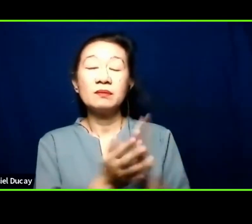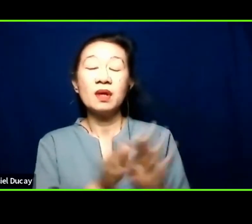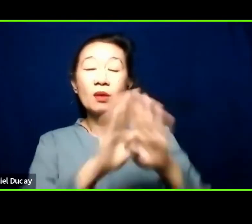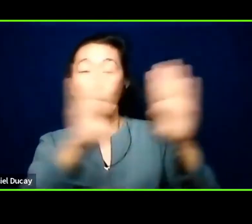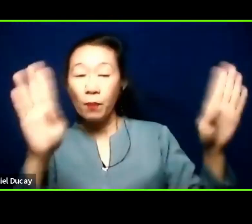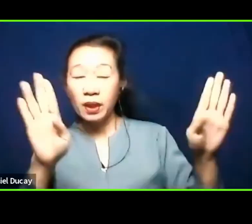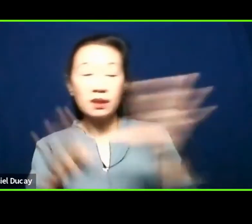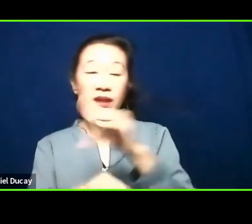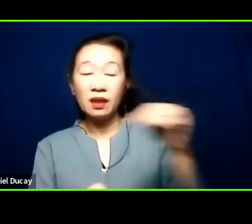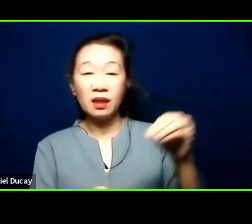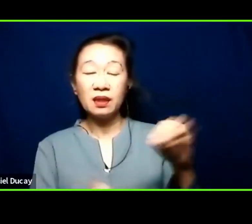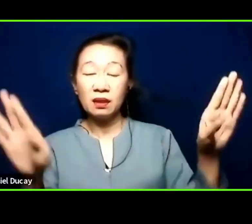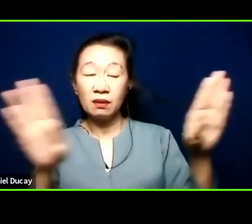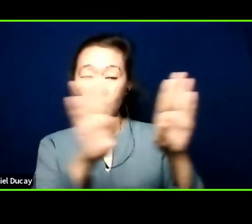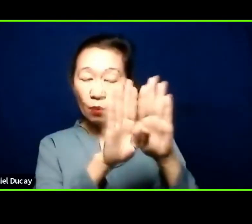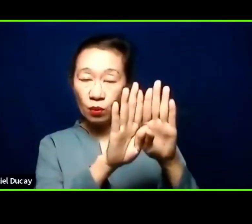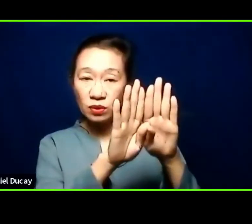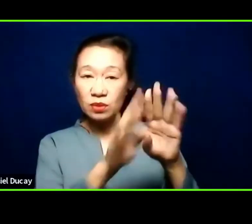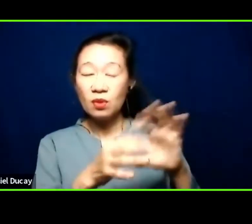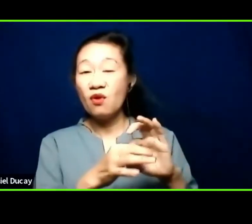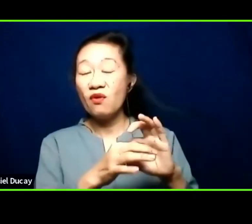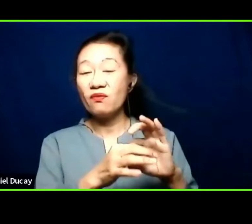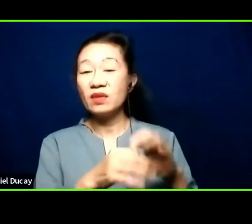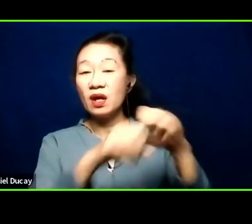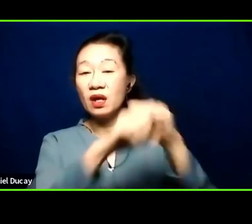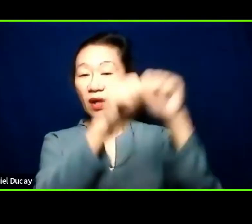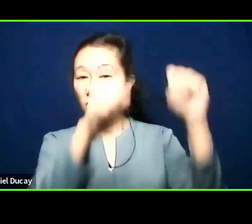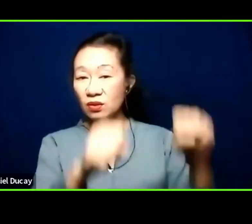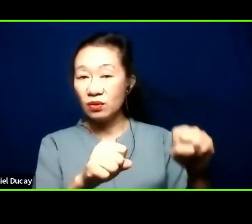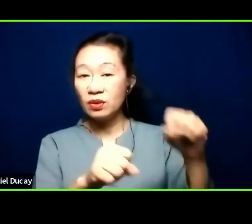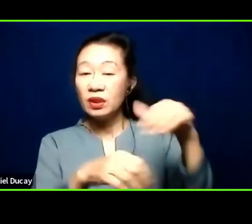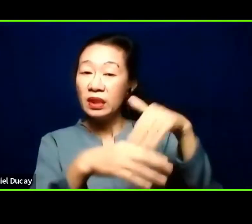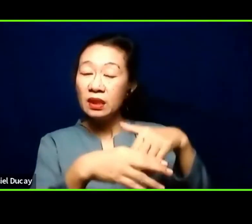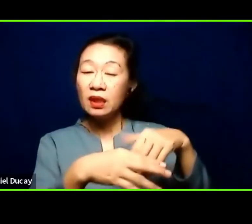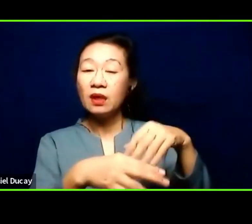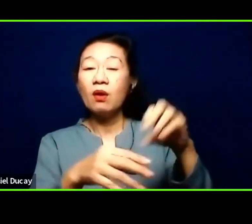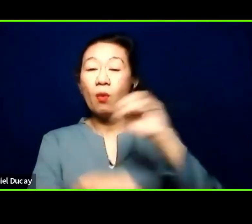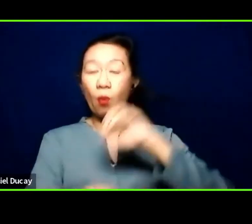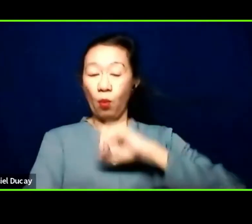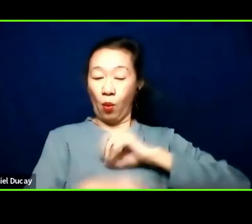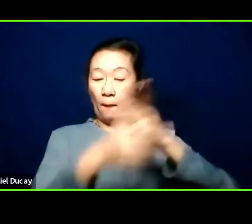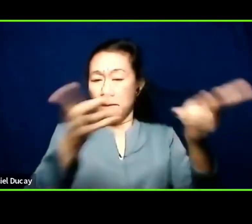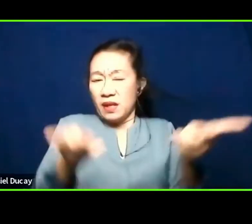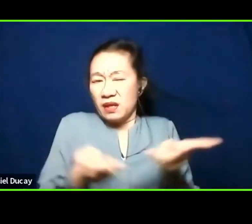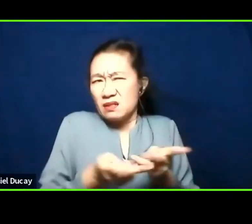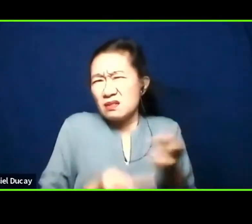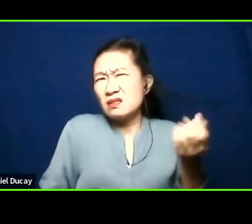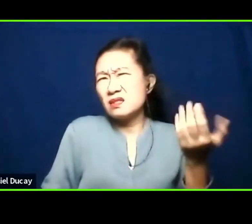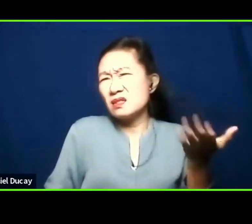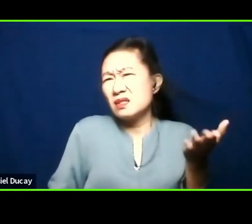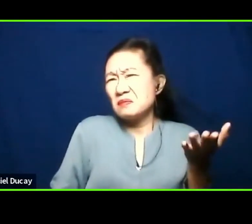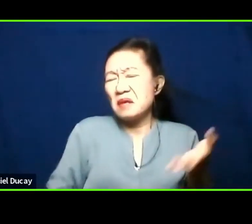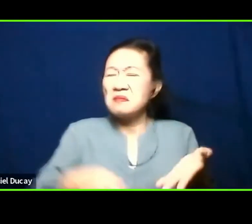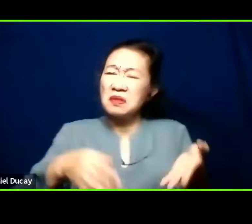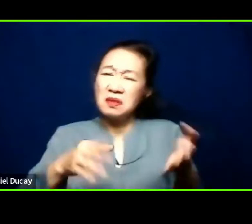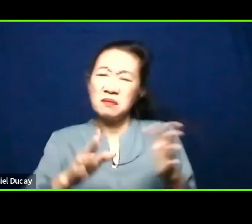at tagapagsara ng sari-sari store sa kanilang lugar. Parang pinagbigyan lang